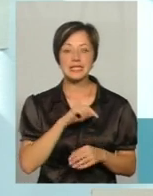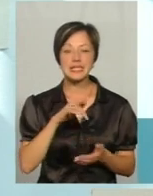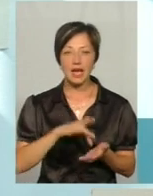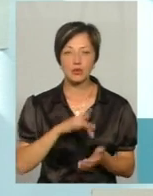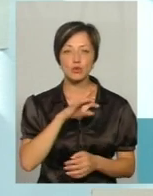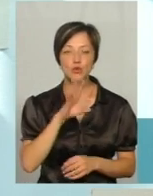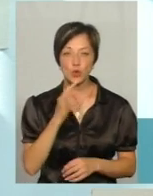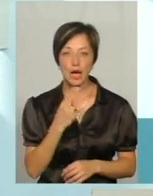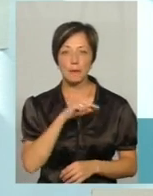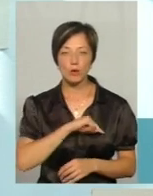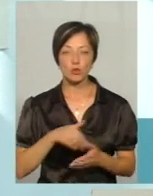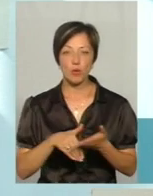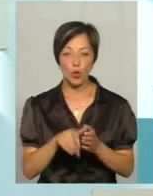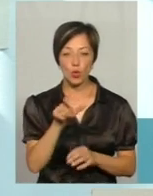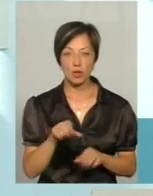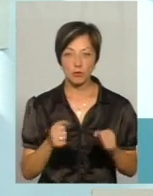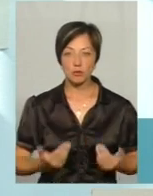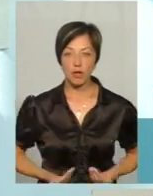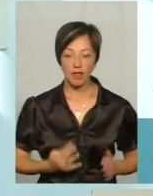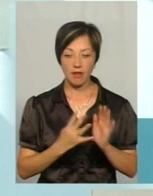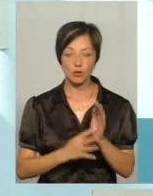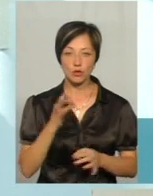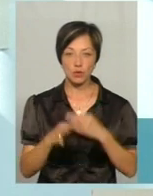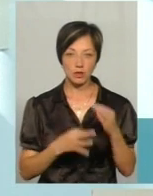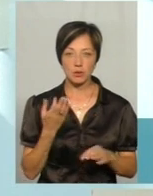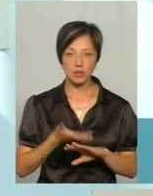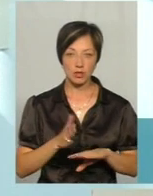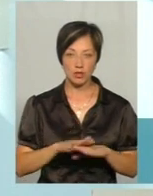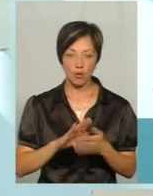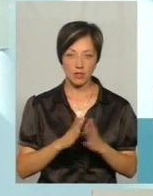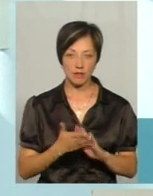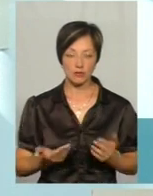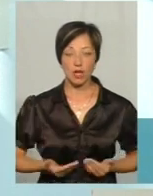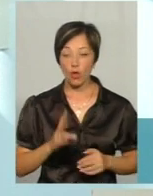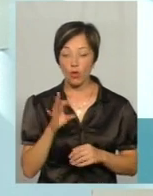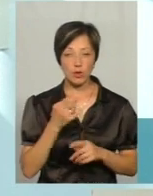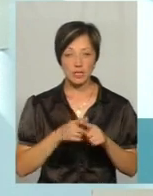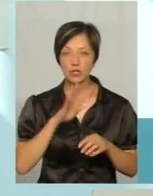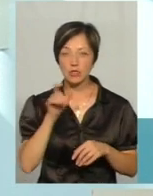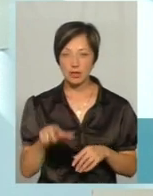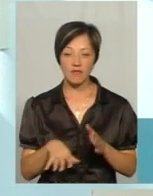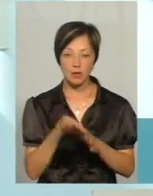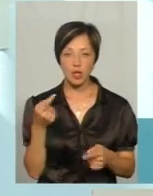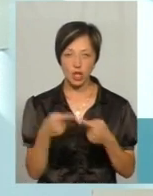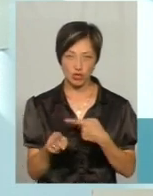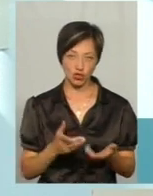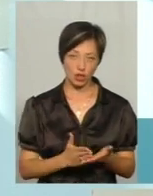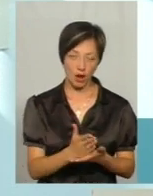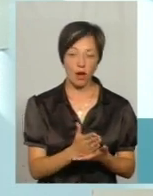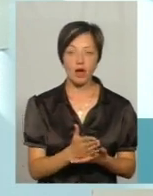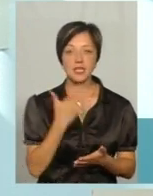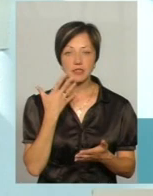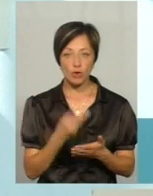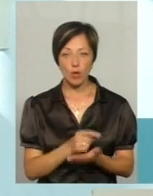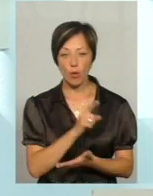де людина може проживати протягом 90 діб, якщо у неї складніші обставини. Але ця жінка вибрала інший шлях. Тобто вона